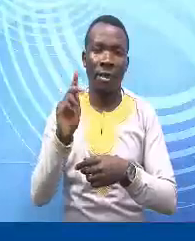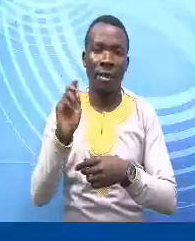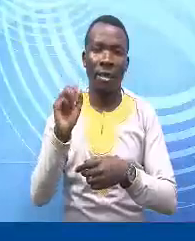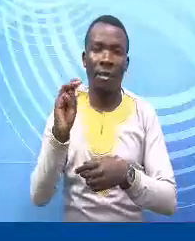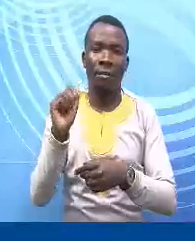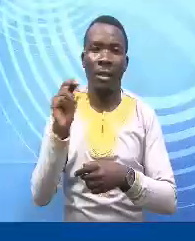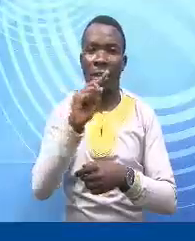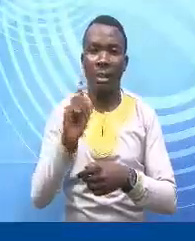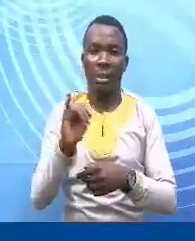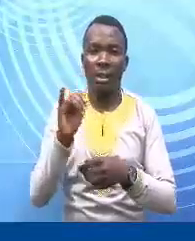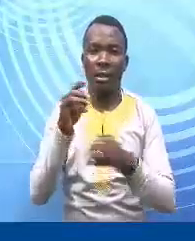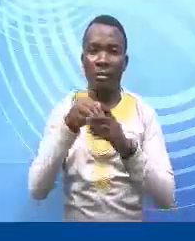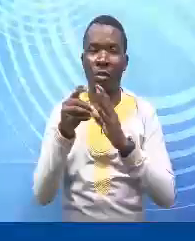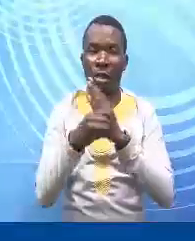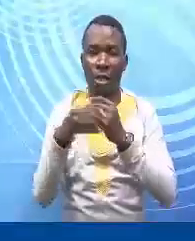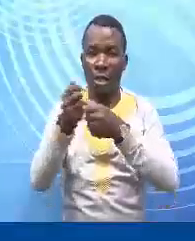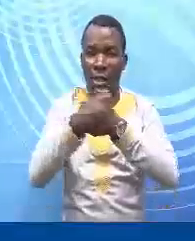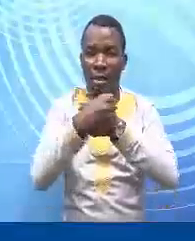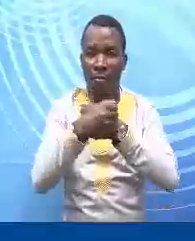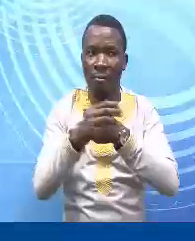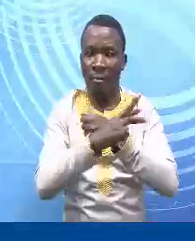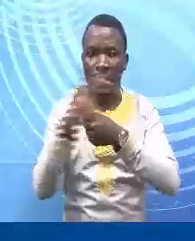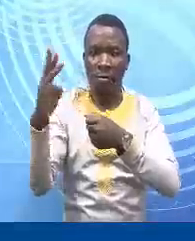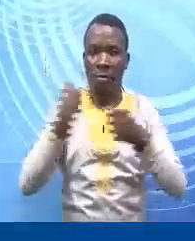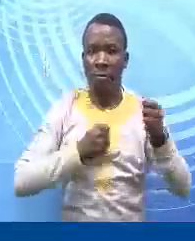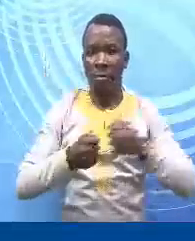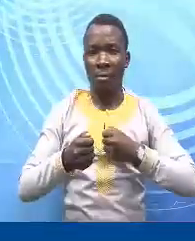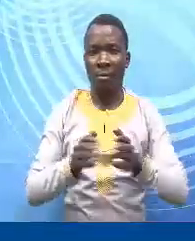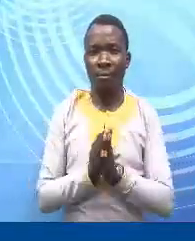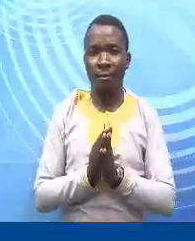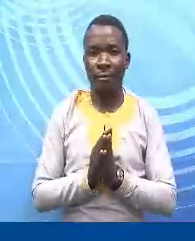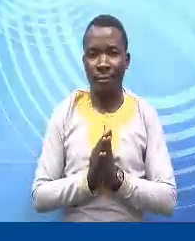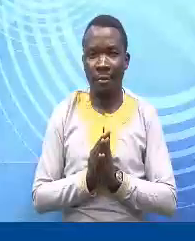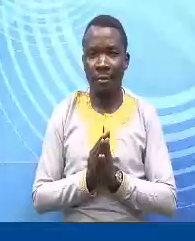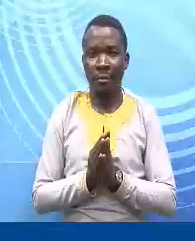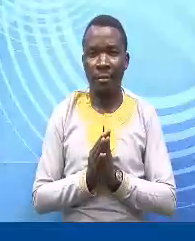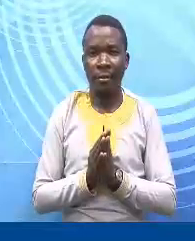TV, mu karere ka Rubavu, mu burengerazuba bw'u Rwanda.